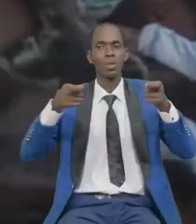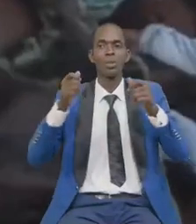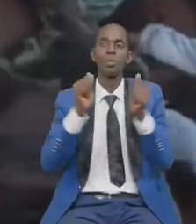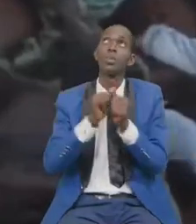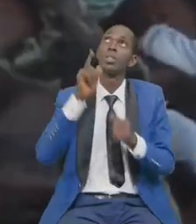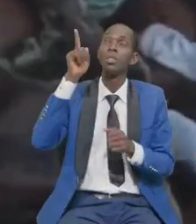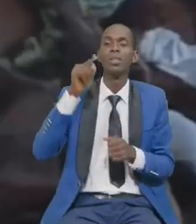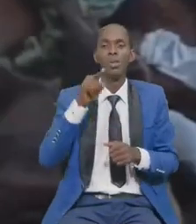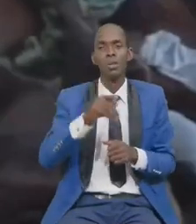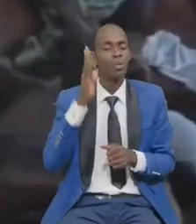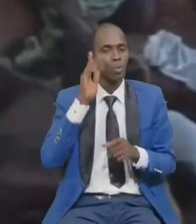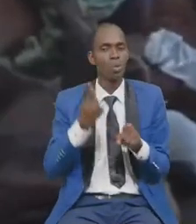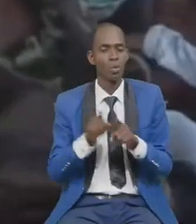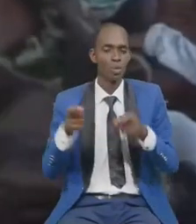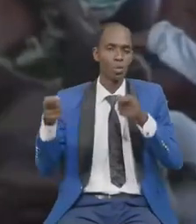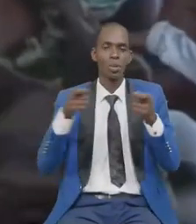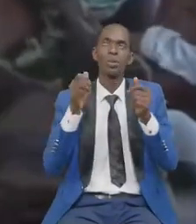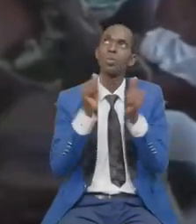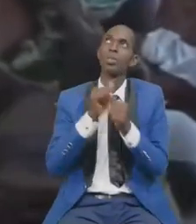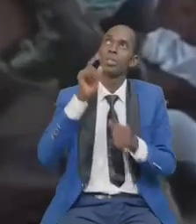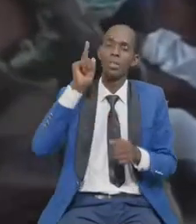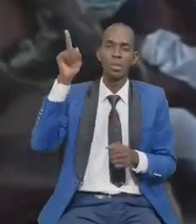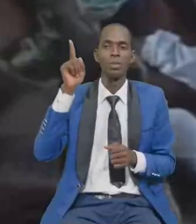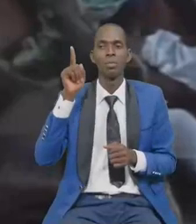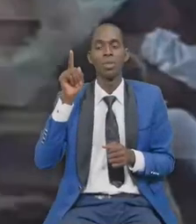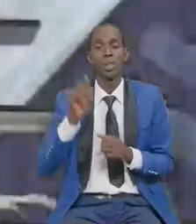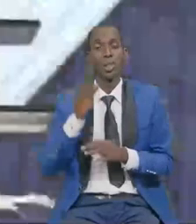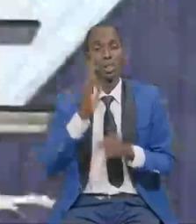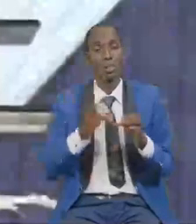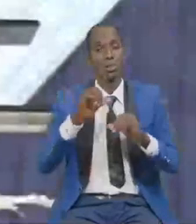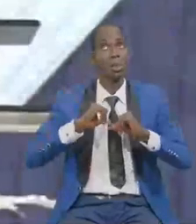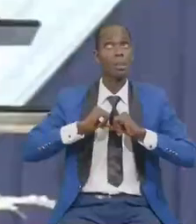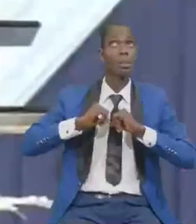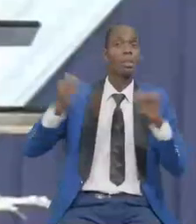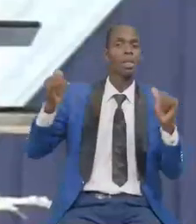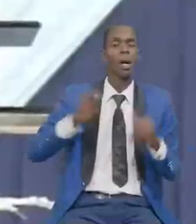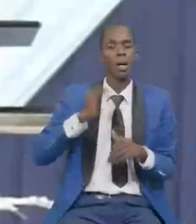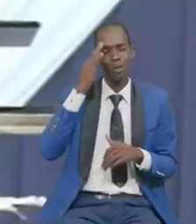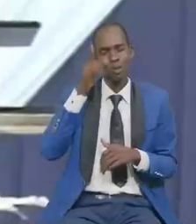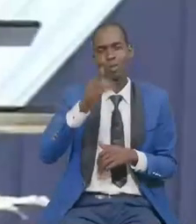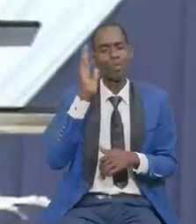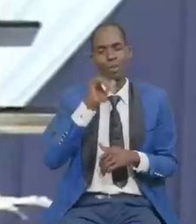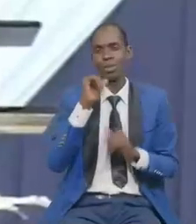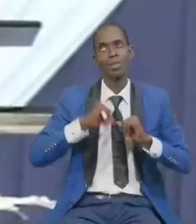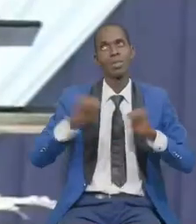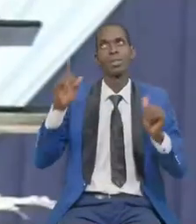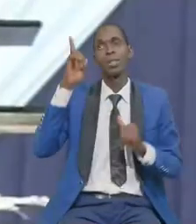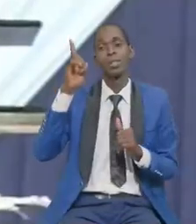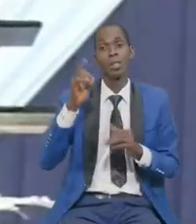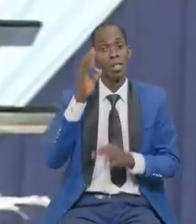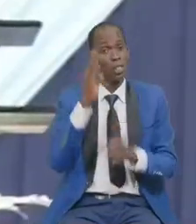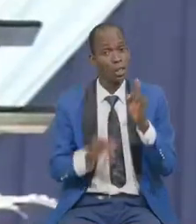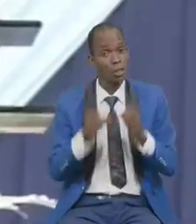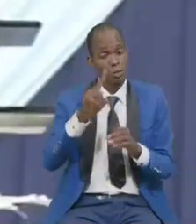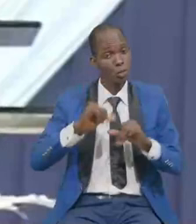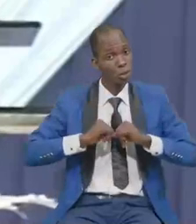régneras avec lui. Si tu le renies, je sais que tu ne vas pas le renier. Si tu le renies, mais je sais que tu ne vas pas